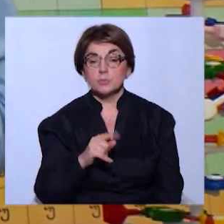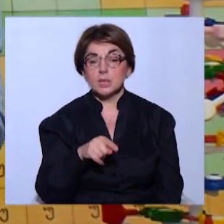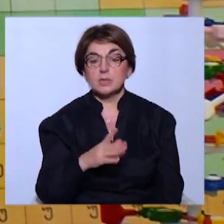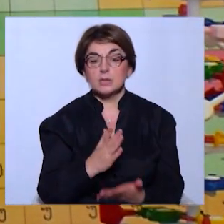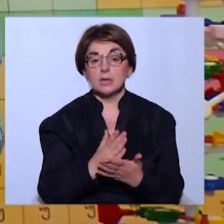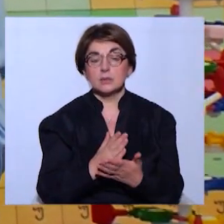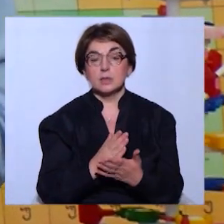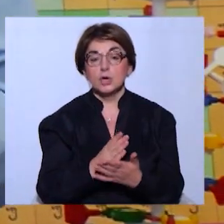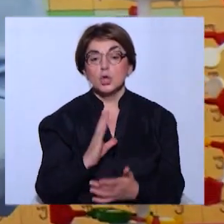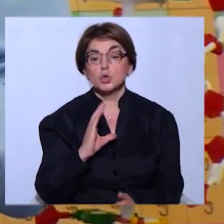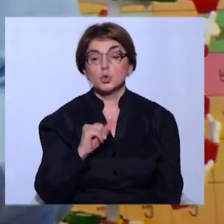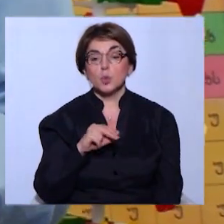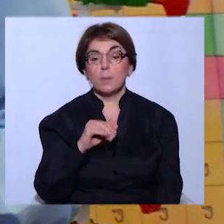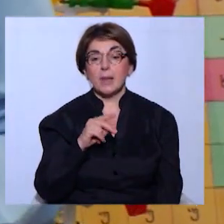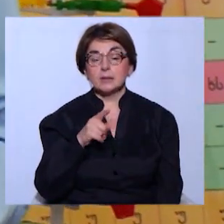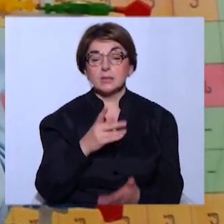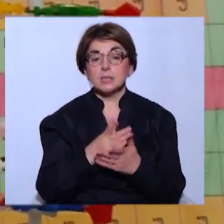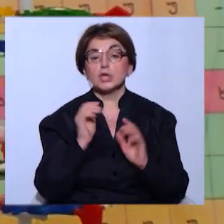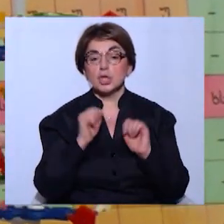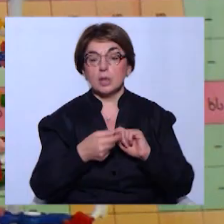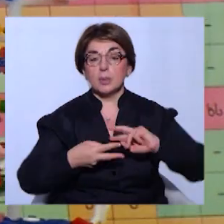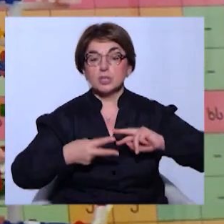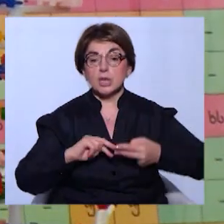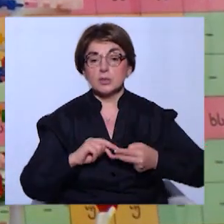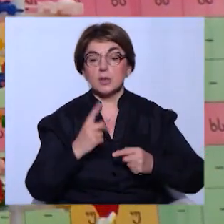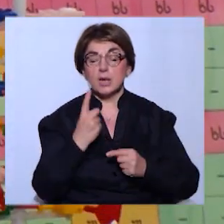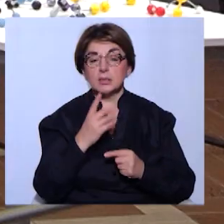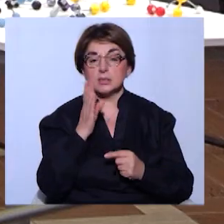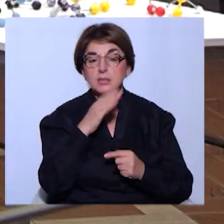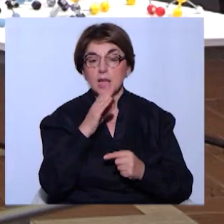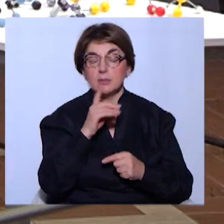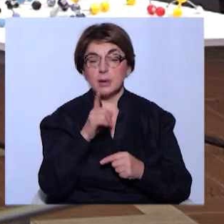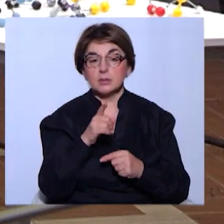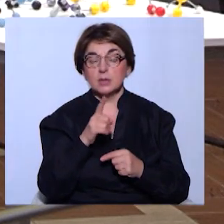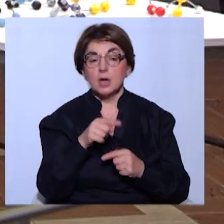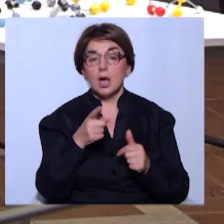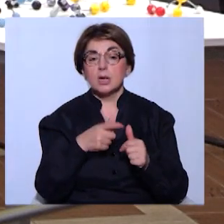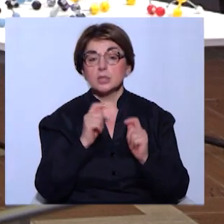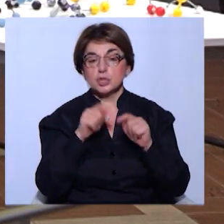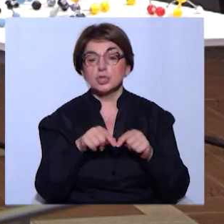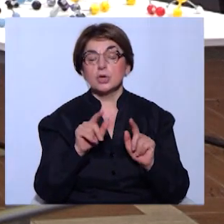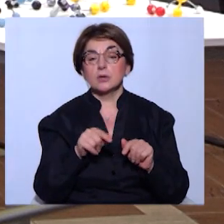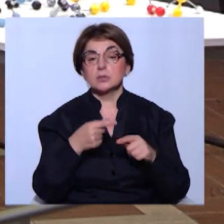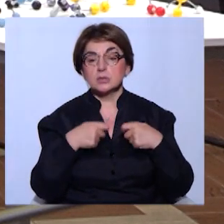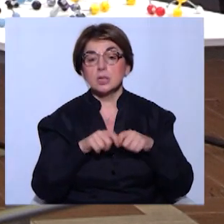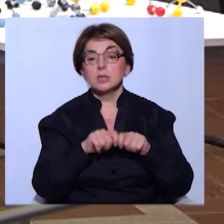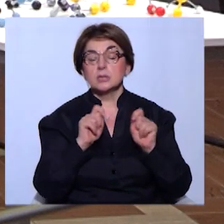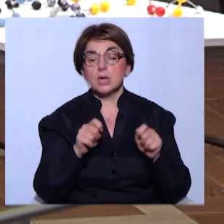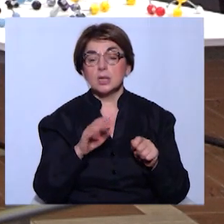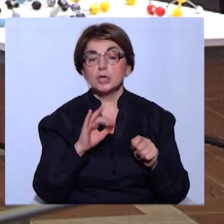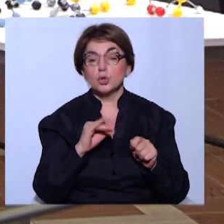შესაძლებელია წარმოქმნან ჰიდროსულფიტები, ჰიდროსულფატები და ასე შემდეგ. რაც შეეხება სულფატ იონებს, სულფატ